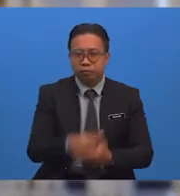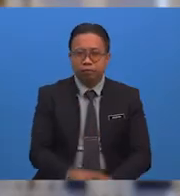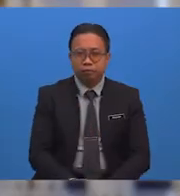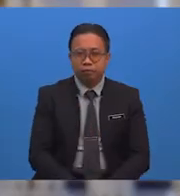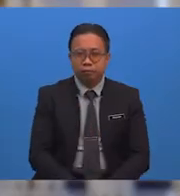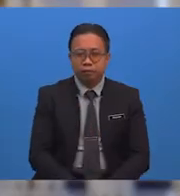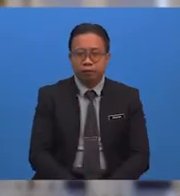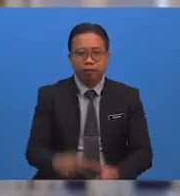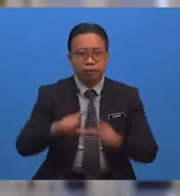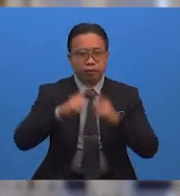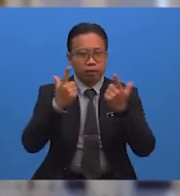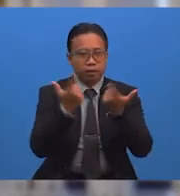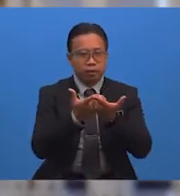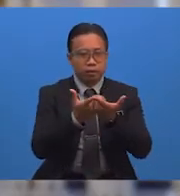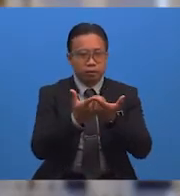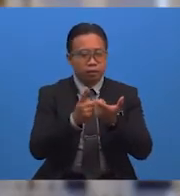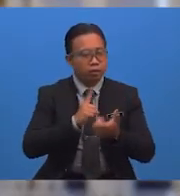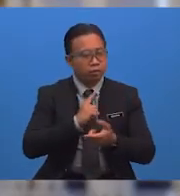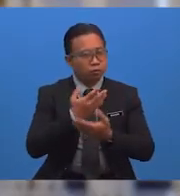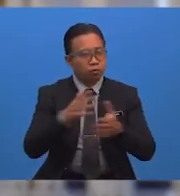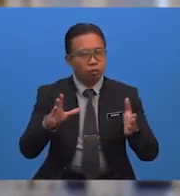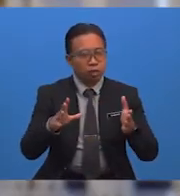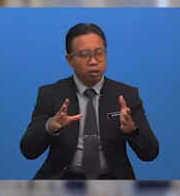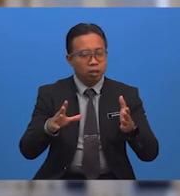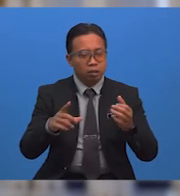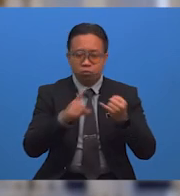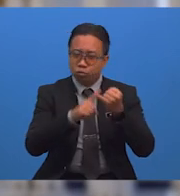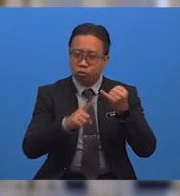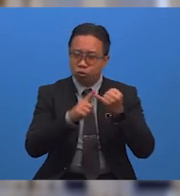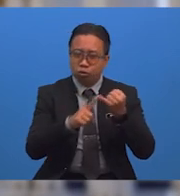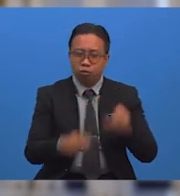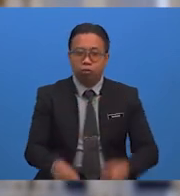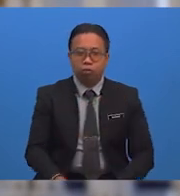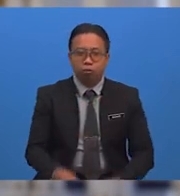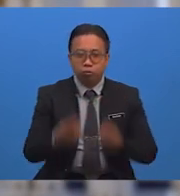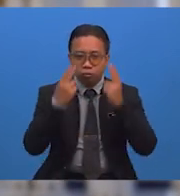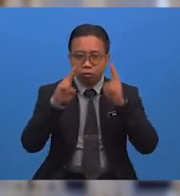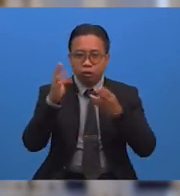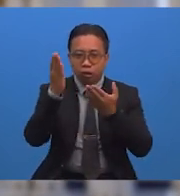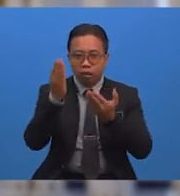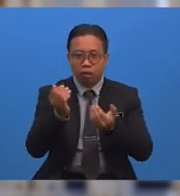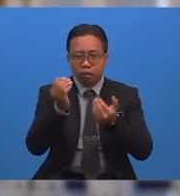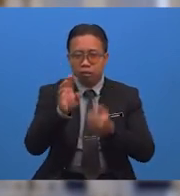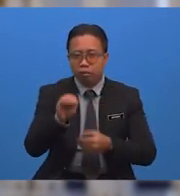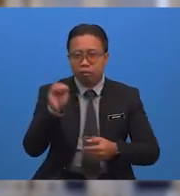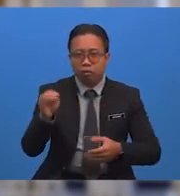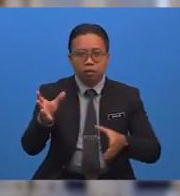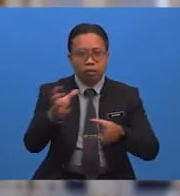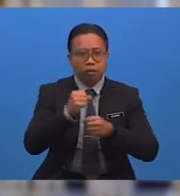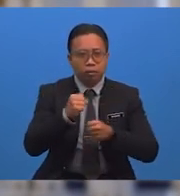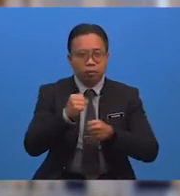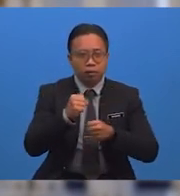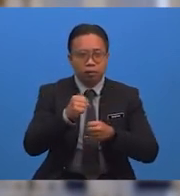Baiklah murid-murid, kelas pendidikan Islam kita telah sampai ke penghujungnya. Ustazah harapkan murid-murid